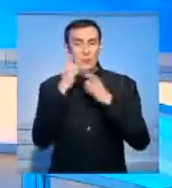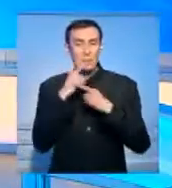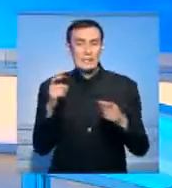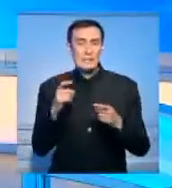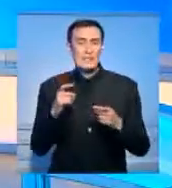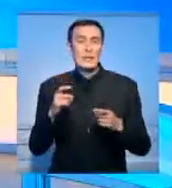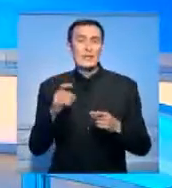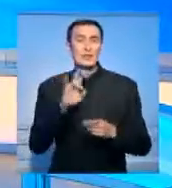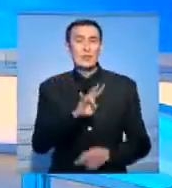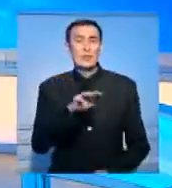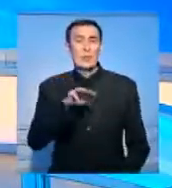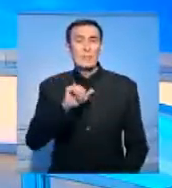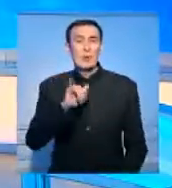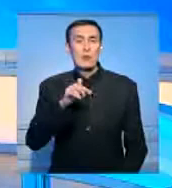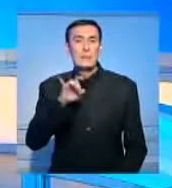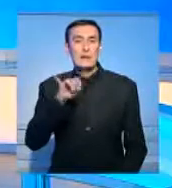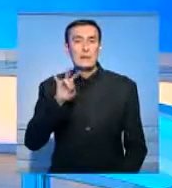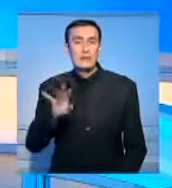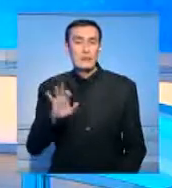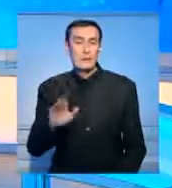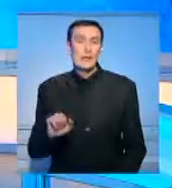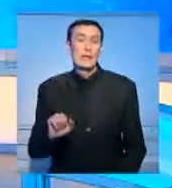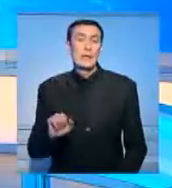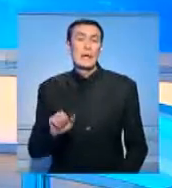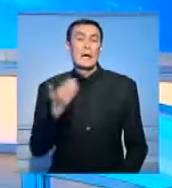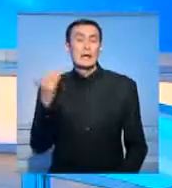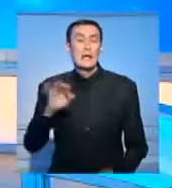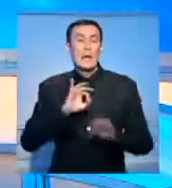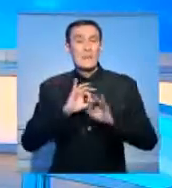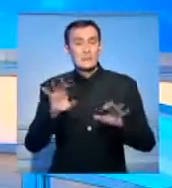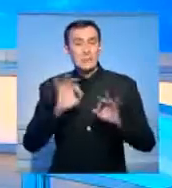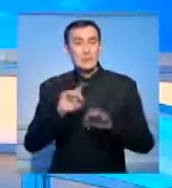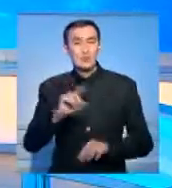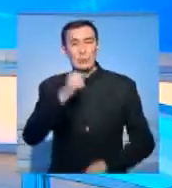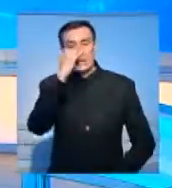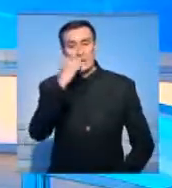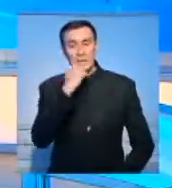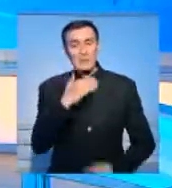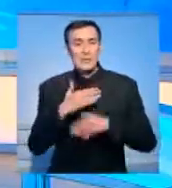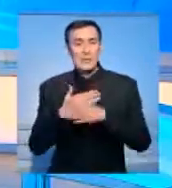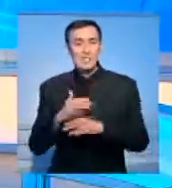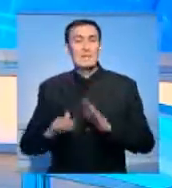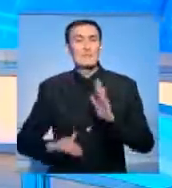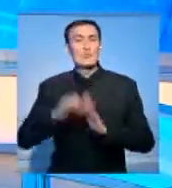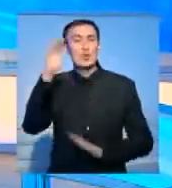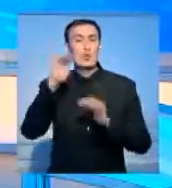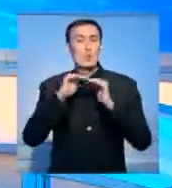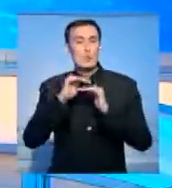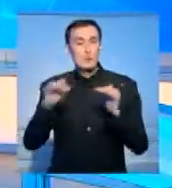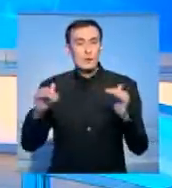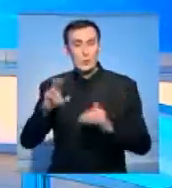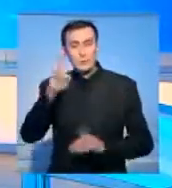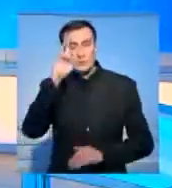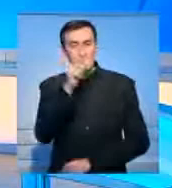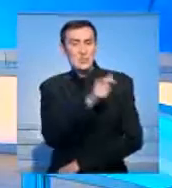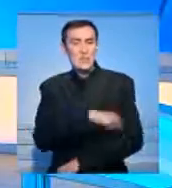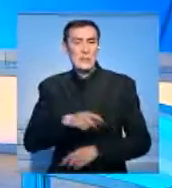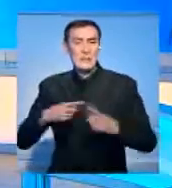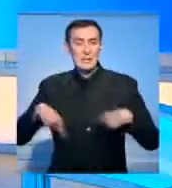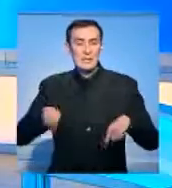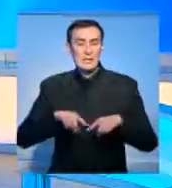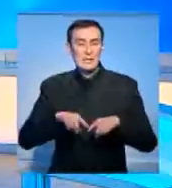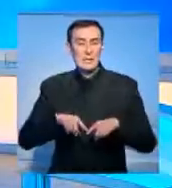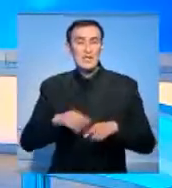информации и коммуникации Нургуль Мауберлинова. Она отметила, что благодаря поддержке на высоком уровне между странами и членами